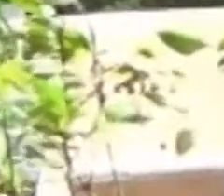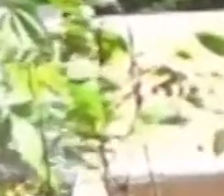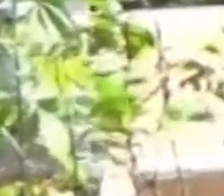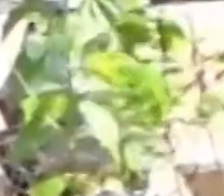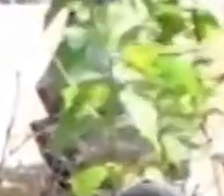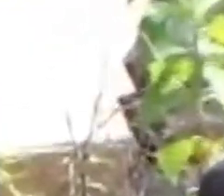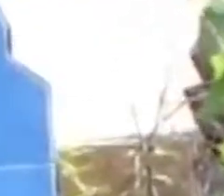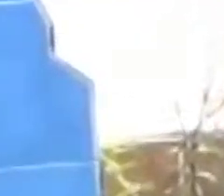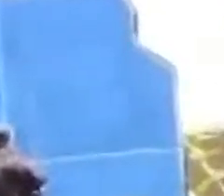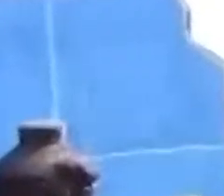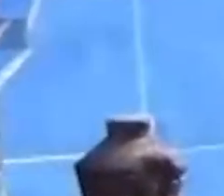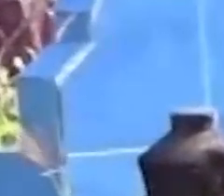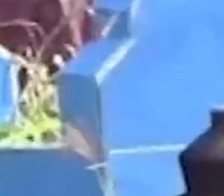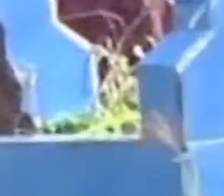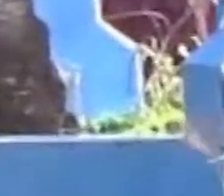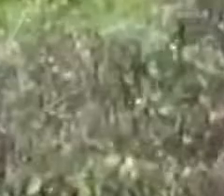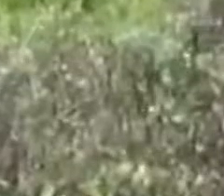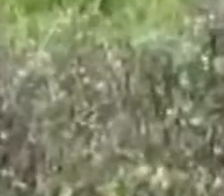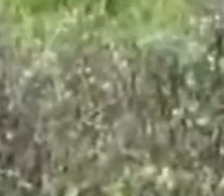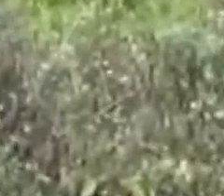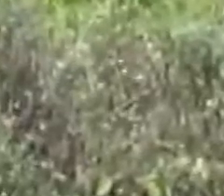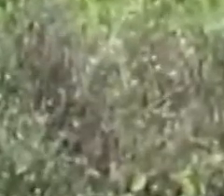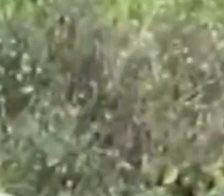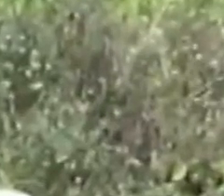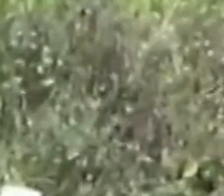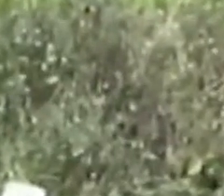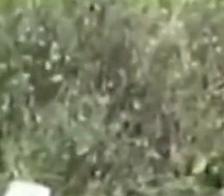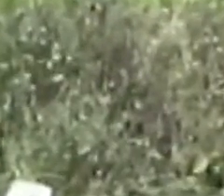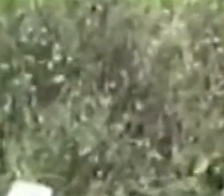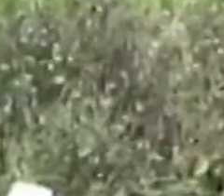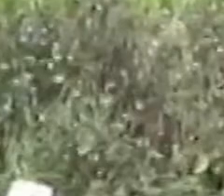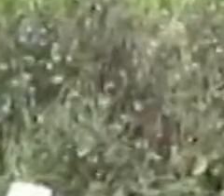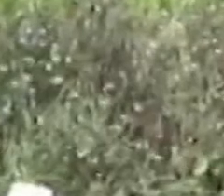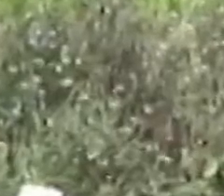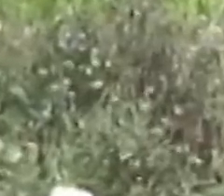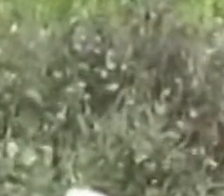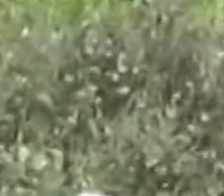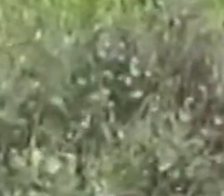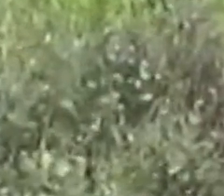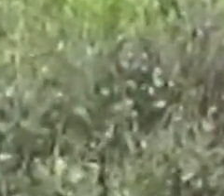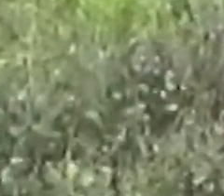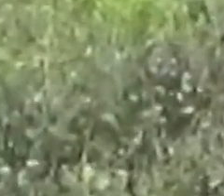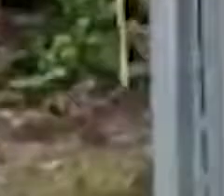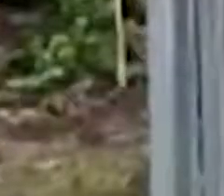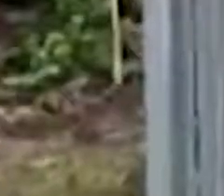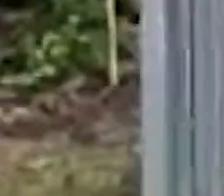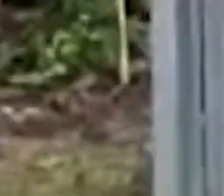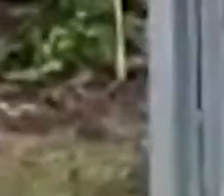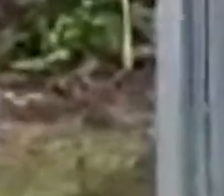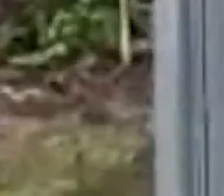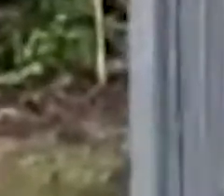yang dicuri dari TPU khusus COVID-19 Bilalange, Kota Parepare, Sulawesi Selatan, 4 diantaranya merupakan warga Kecamatan